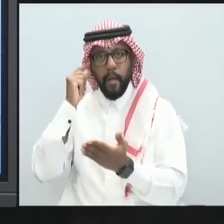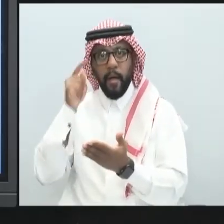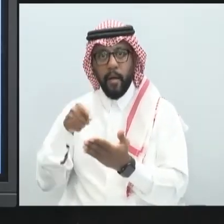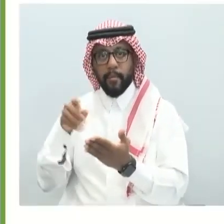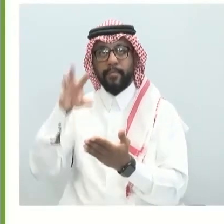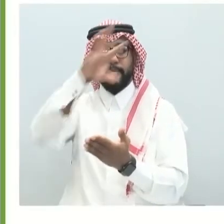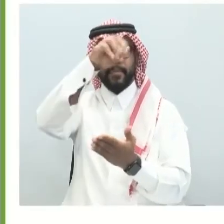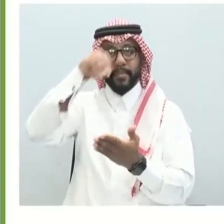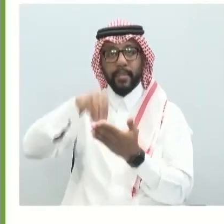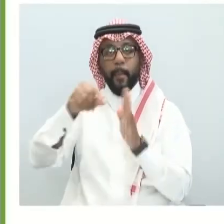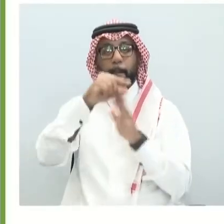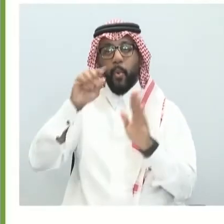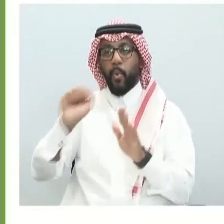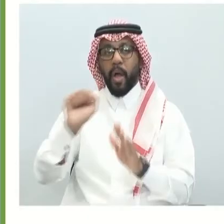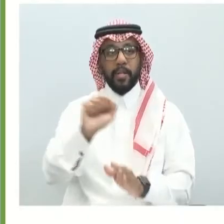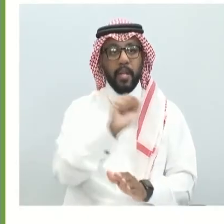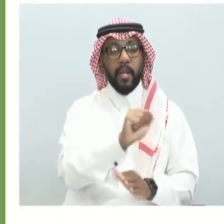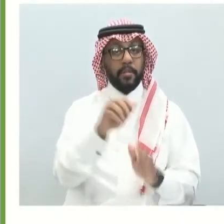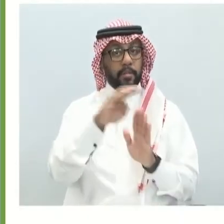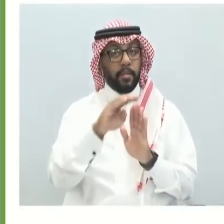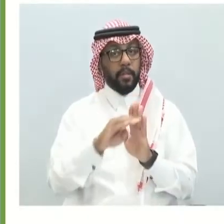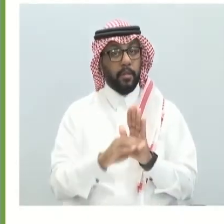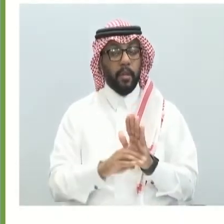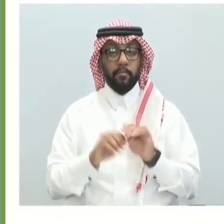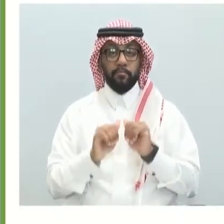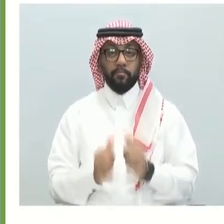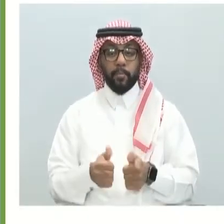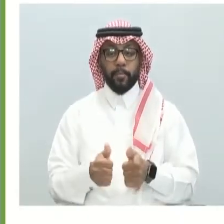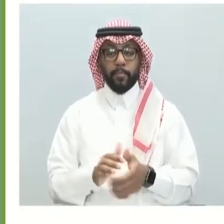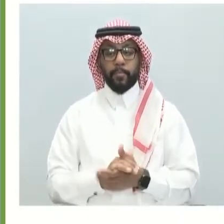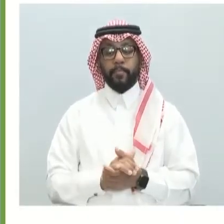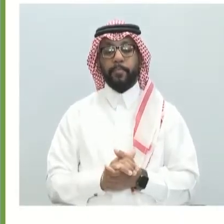تستطيع ان تكون بترتيب هذه الافكار